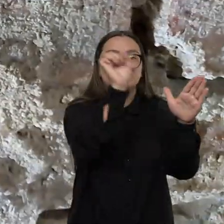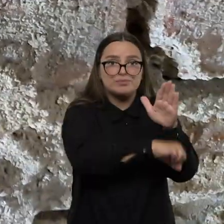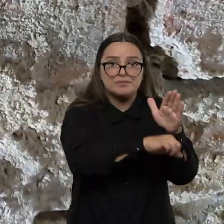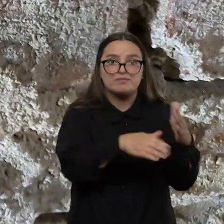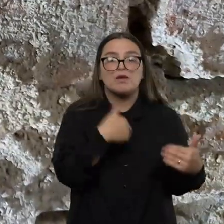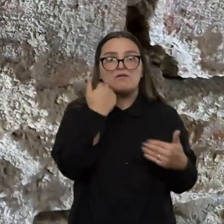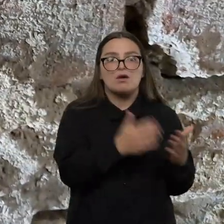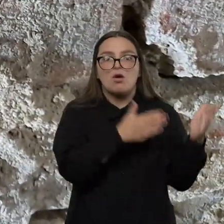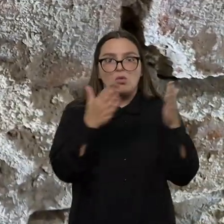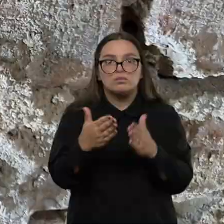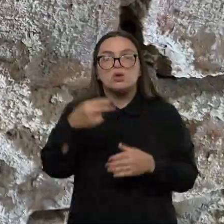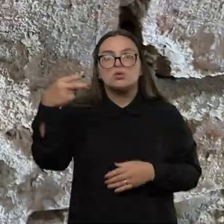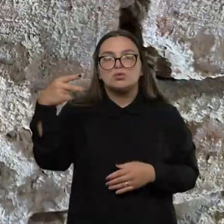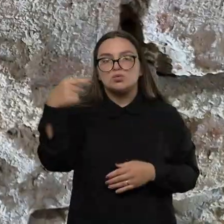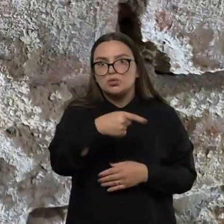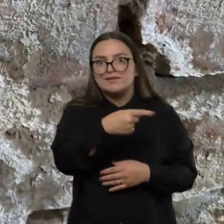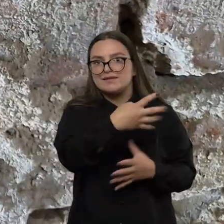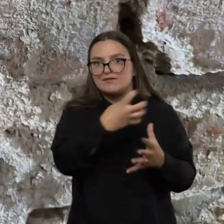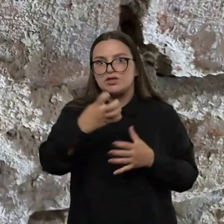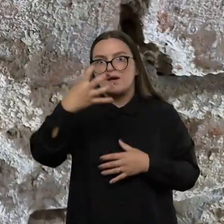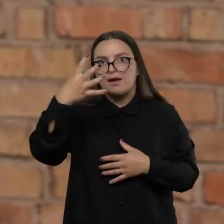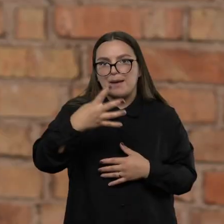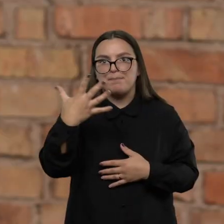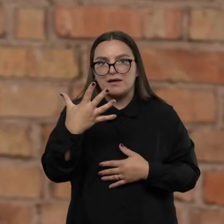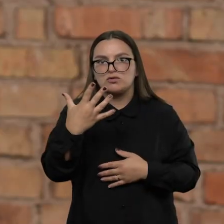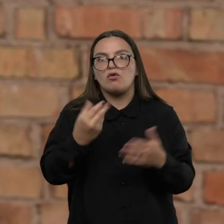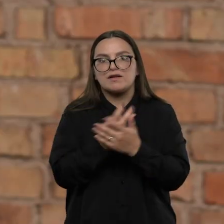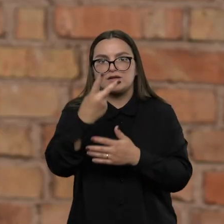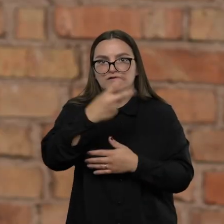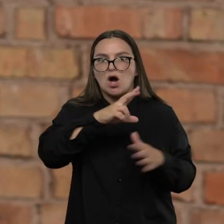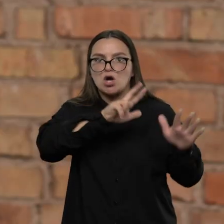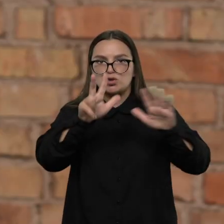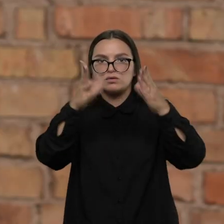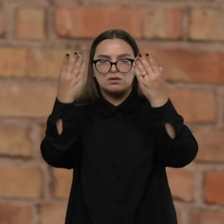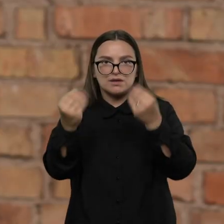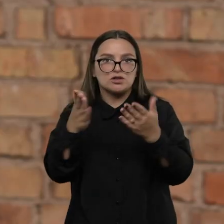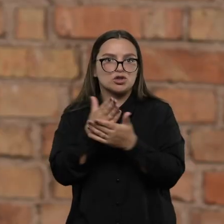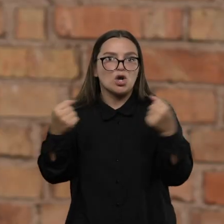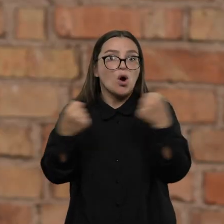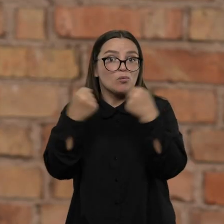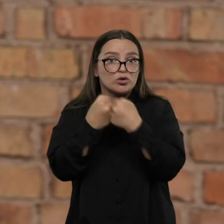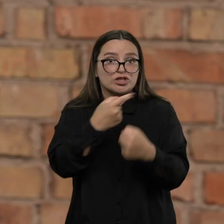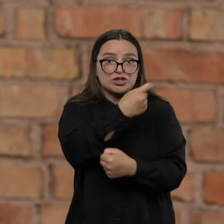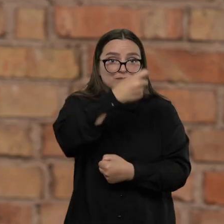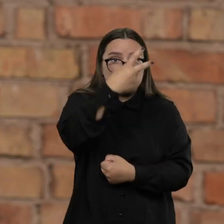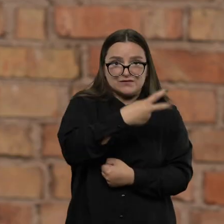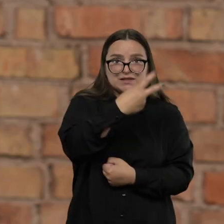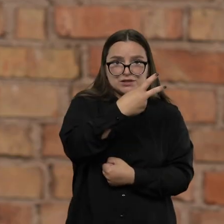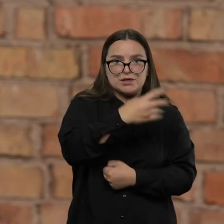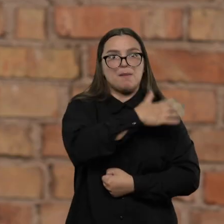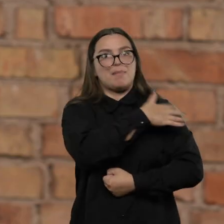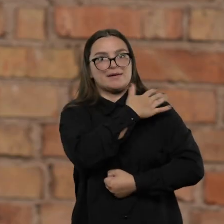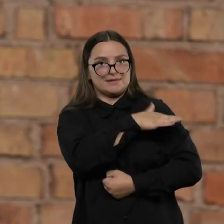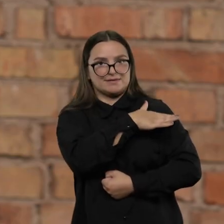o jau 45 vasario 28 vyksta Panaros mūšis, kur 120 partizanų,